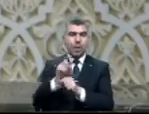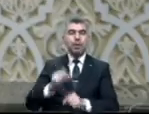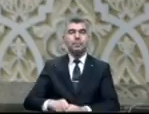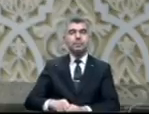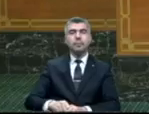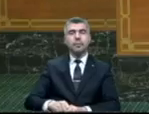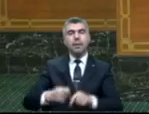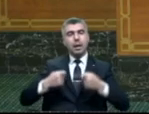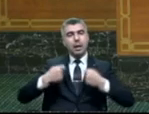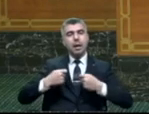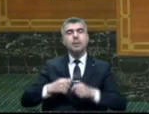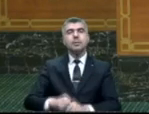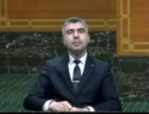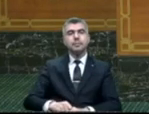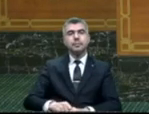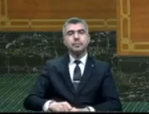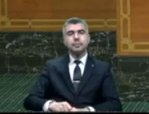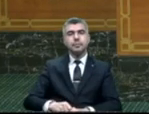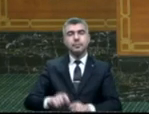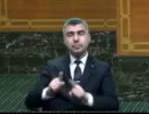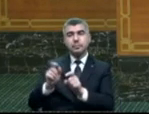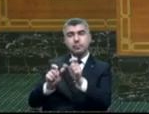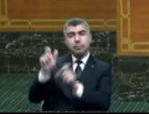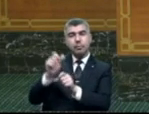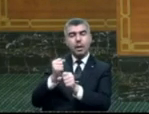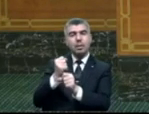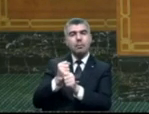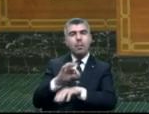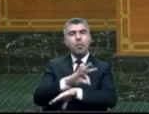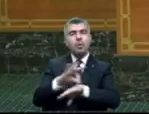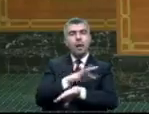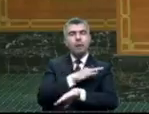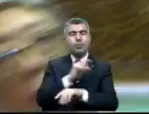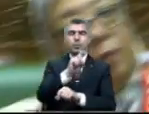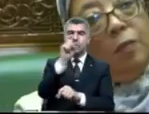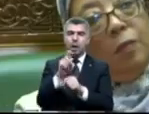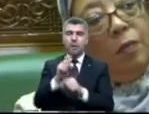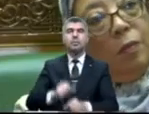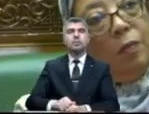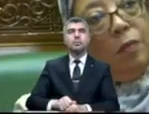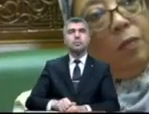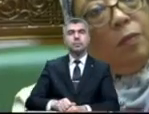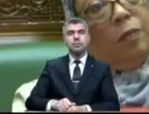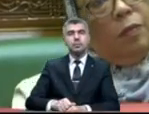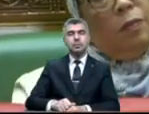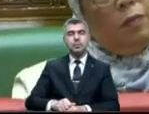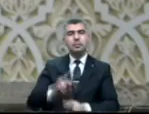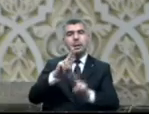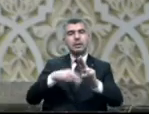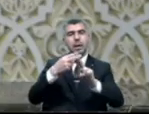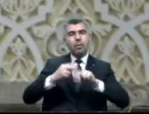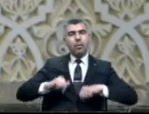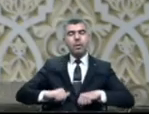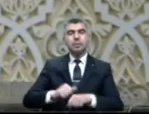سليمه. السيد الرئيس، عن وضعيه الموارد البشريه نسائلكم السيد الوزير. شكرا السيد المستشار المحترم. رايت السيد